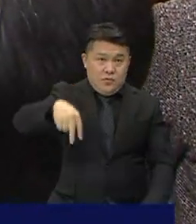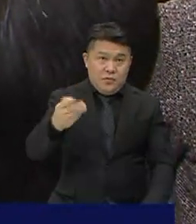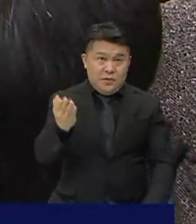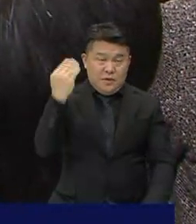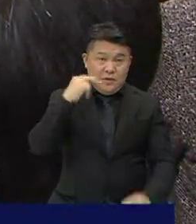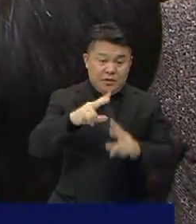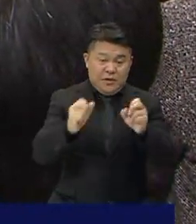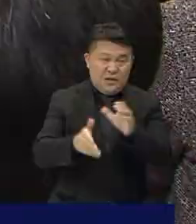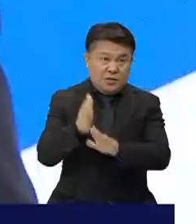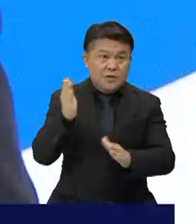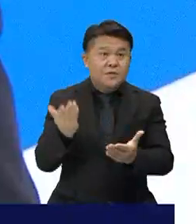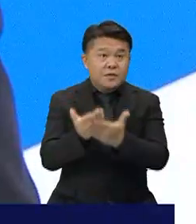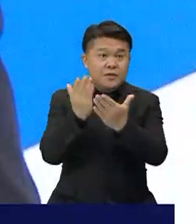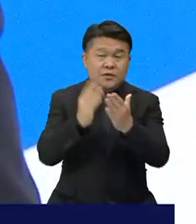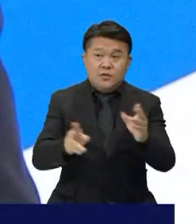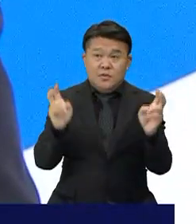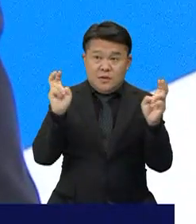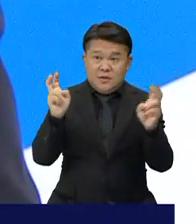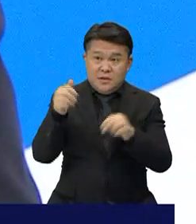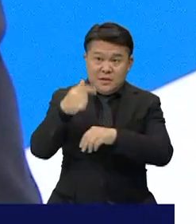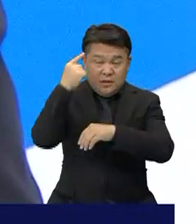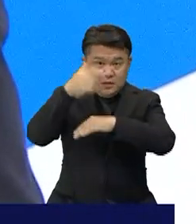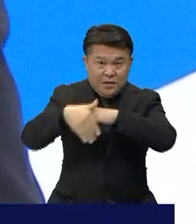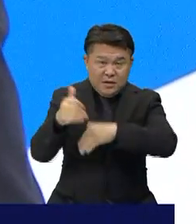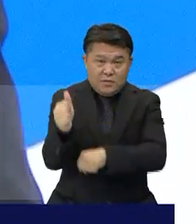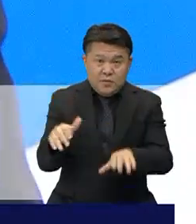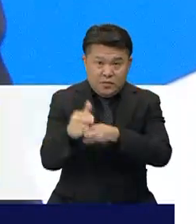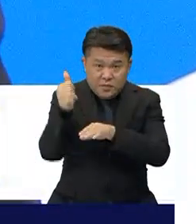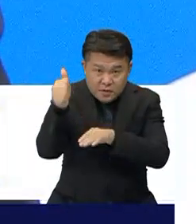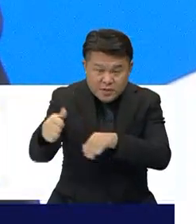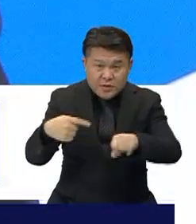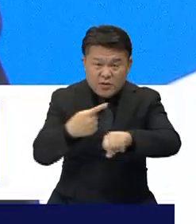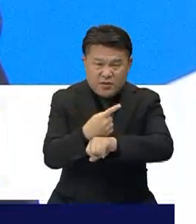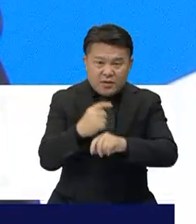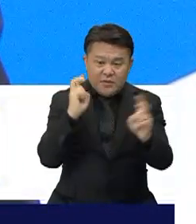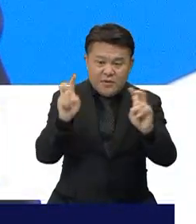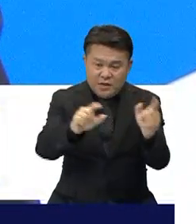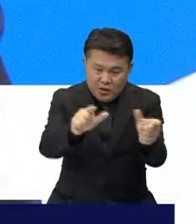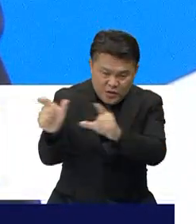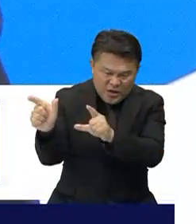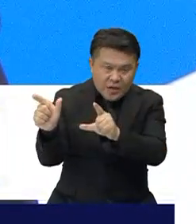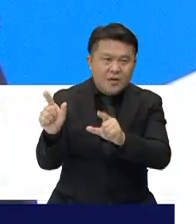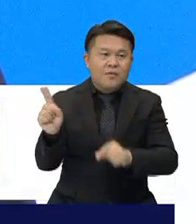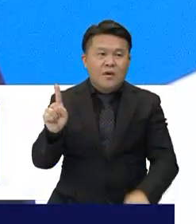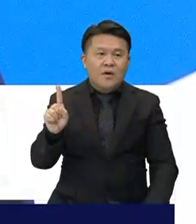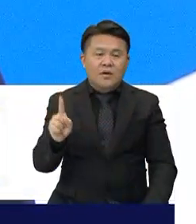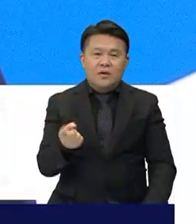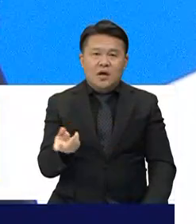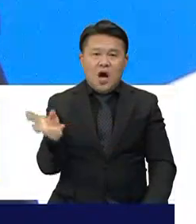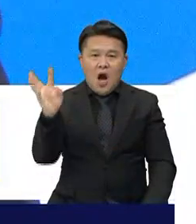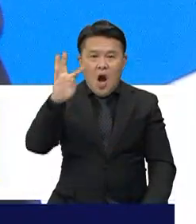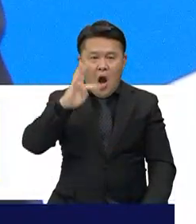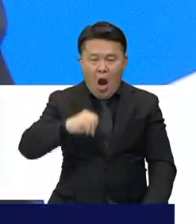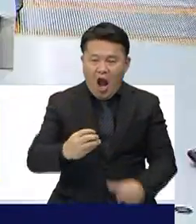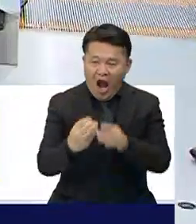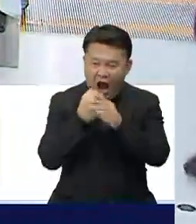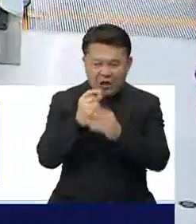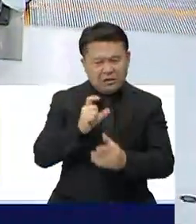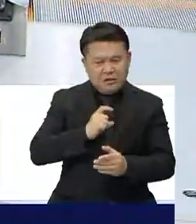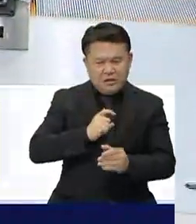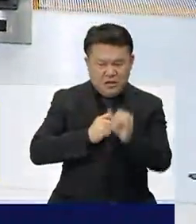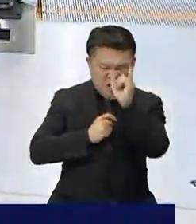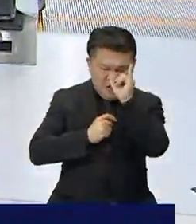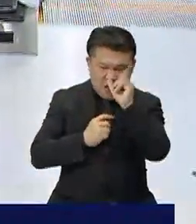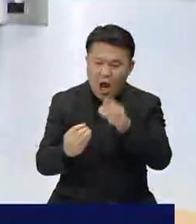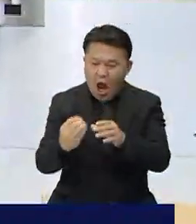성남도시개발공사 기획본부장과 위례개발 관련 민간사업자들로부터 8억 원의 불법 자금을 받은 혐의를 받고 있습니다.